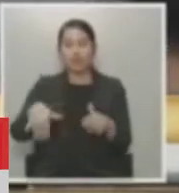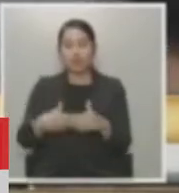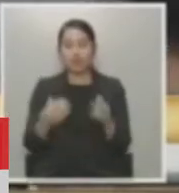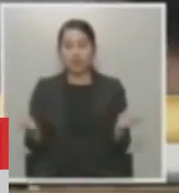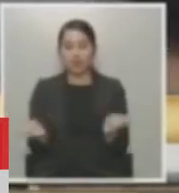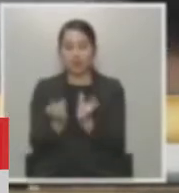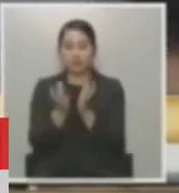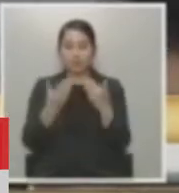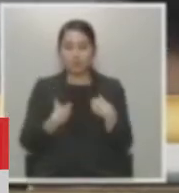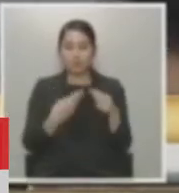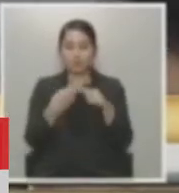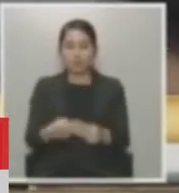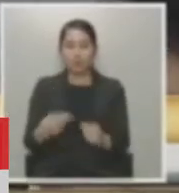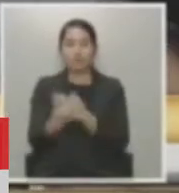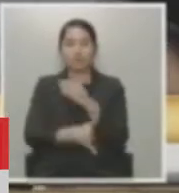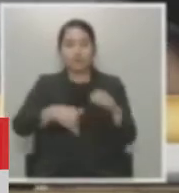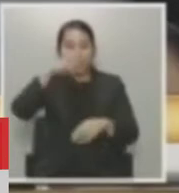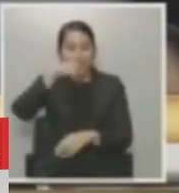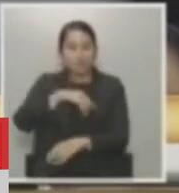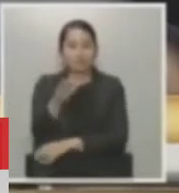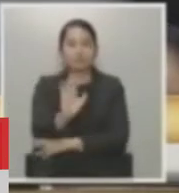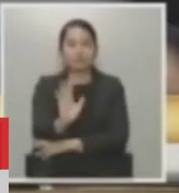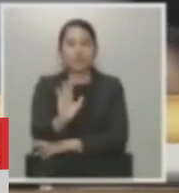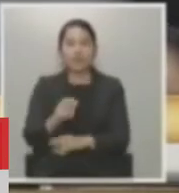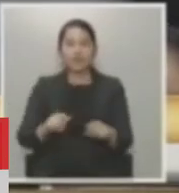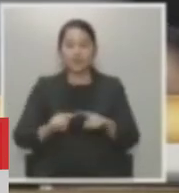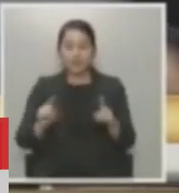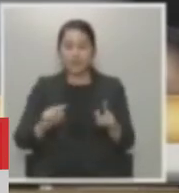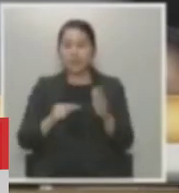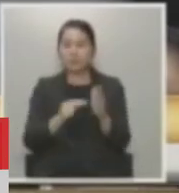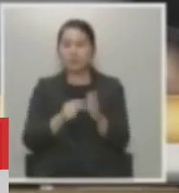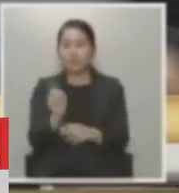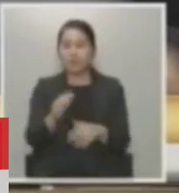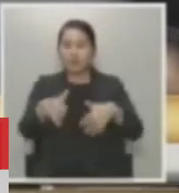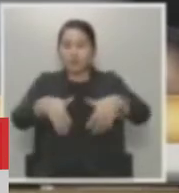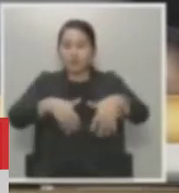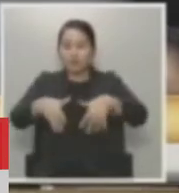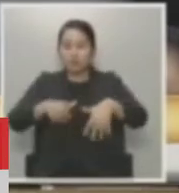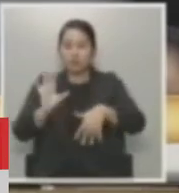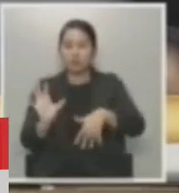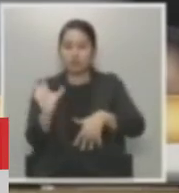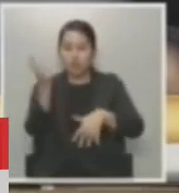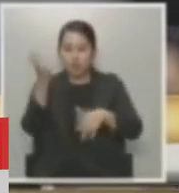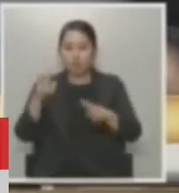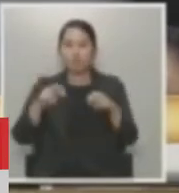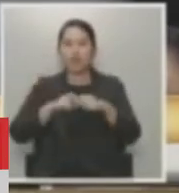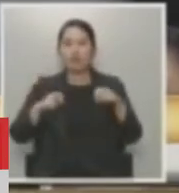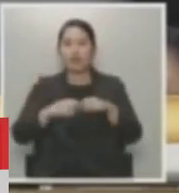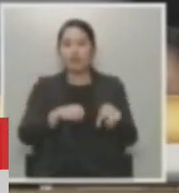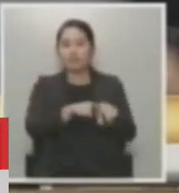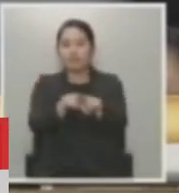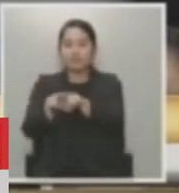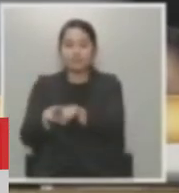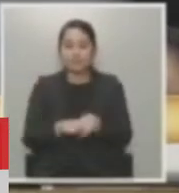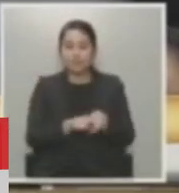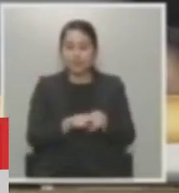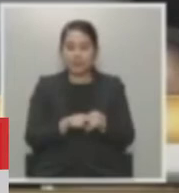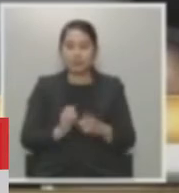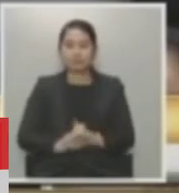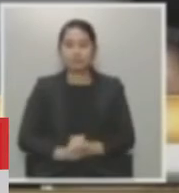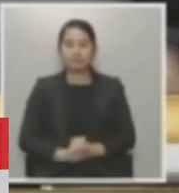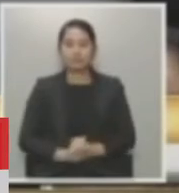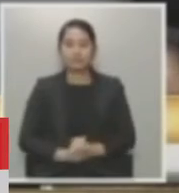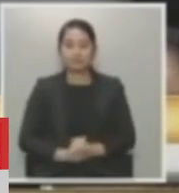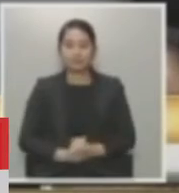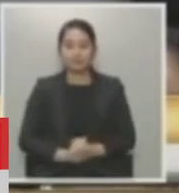ใช่แค่ประเทศไทยเท่านั้นแต่นั่นหมายถึงทั่วโลกได้รับปัญหานี้อย่างทั่วกันแต่สิ่ง